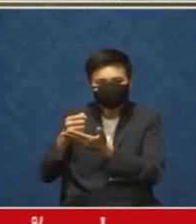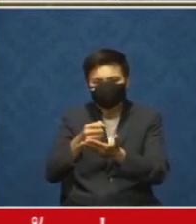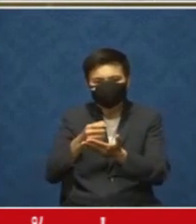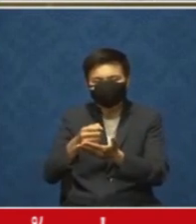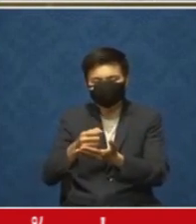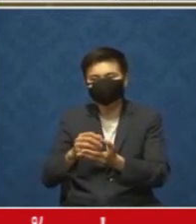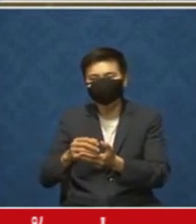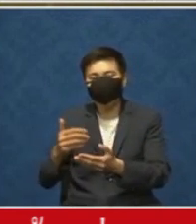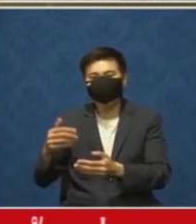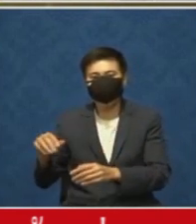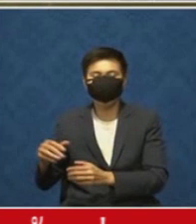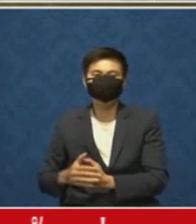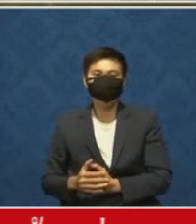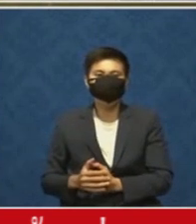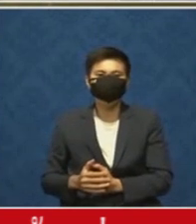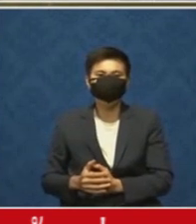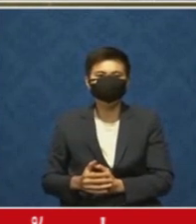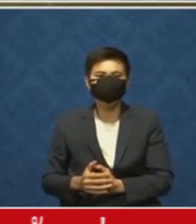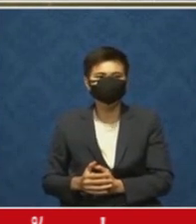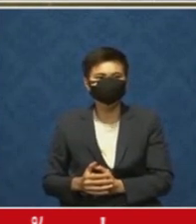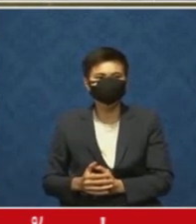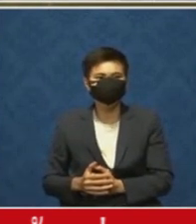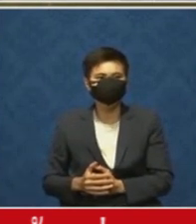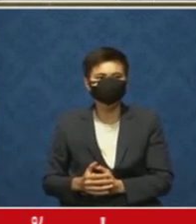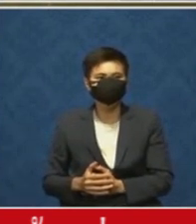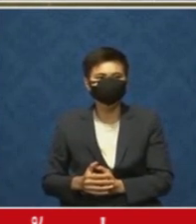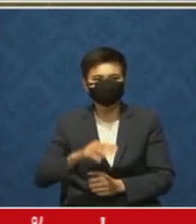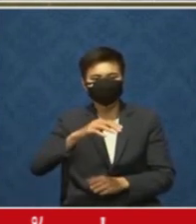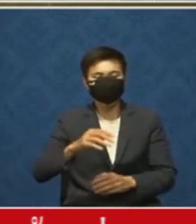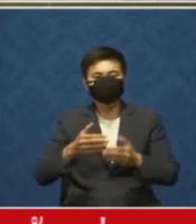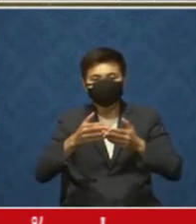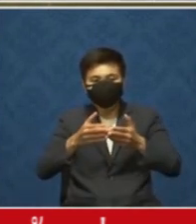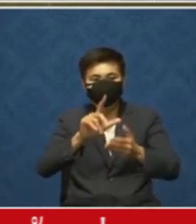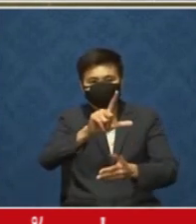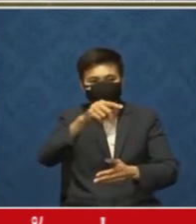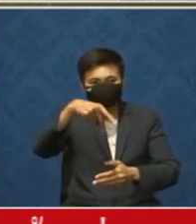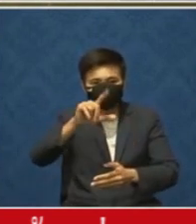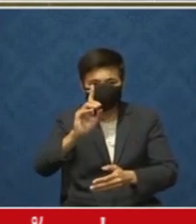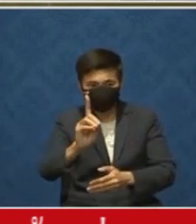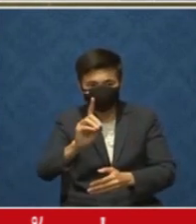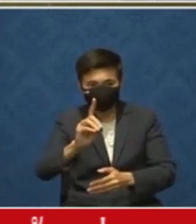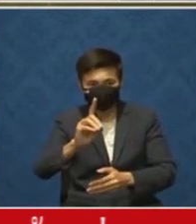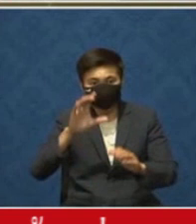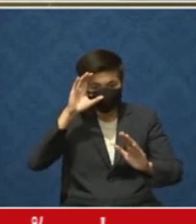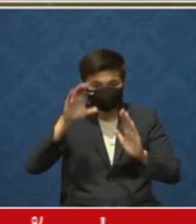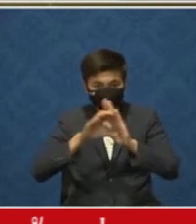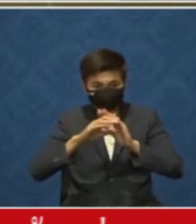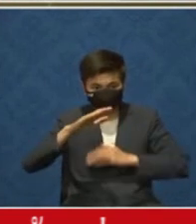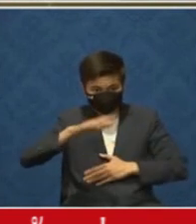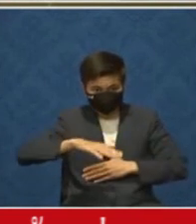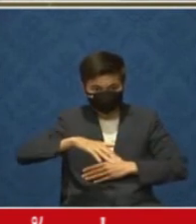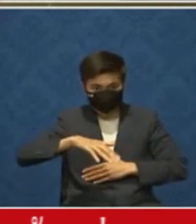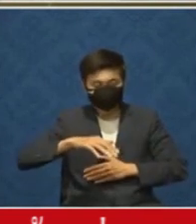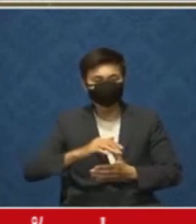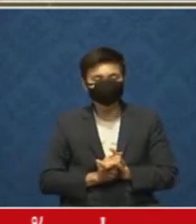ใหญ่นะครับเนี่ยลำที่อยู่ด้านล่างนะครับตรงกลางเนี่ยท่านประธานลำนี้นะครับส